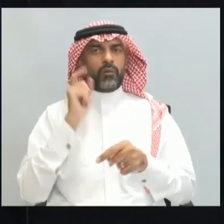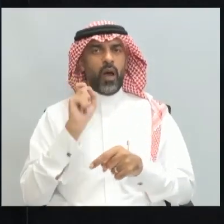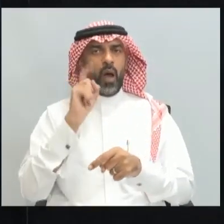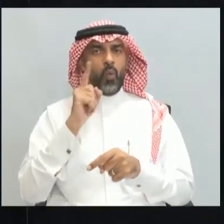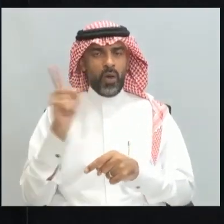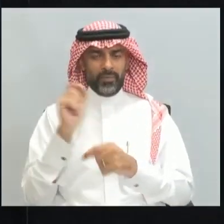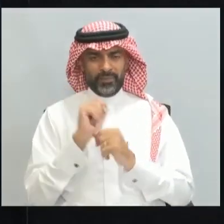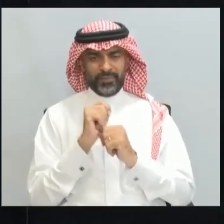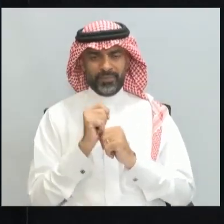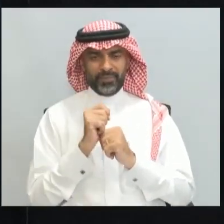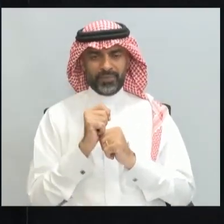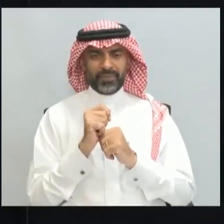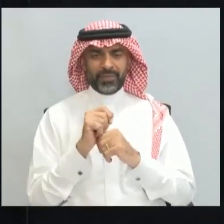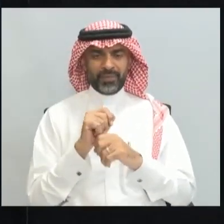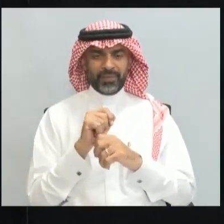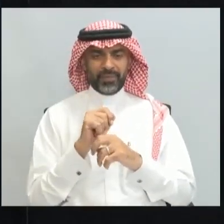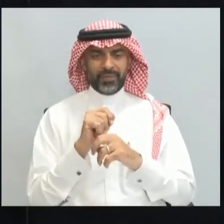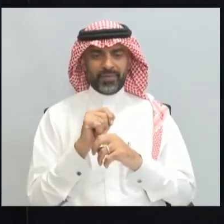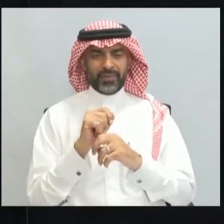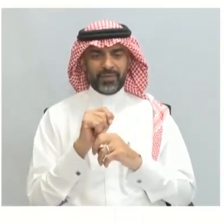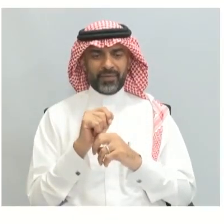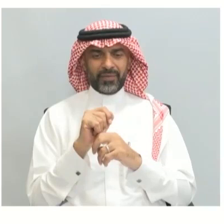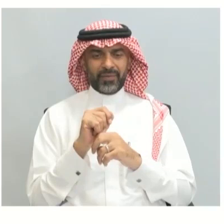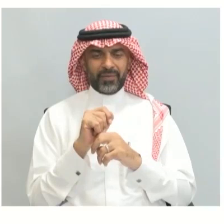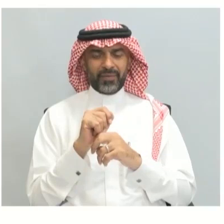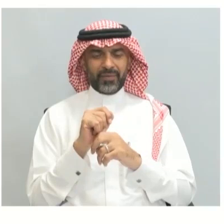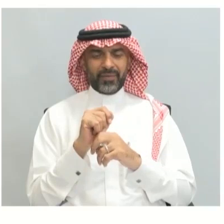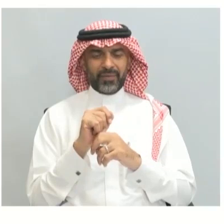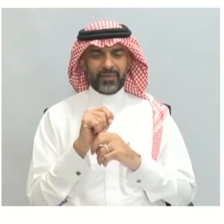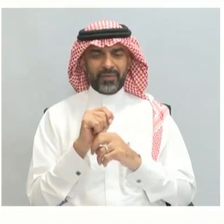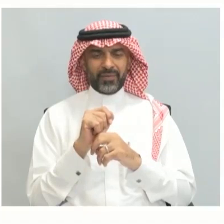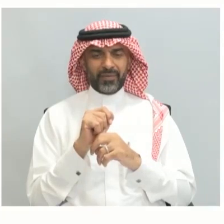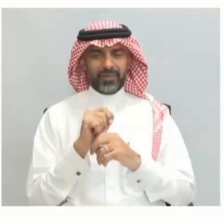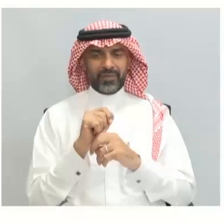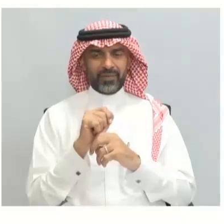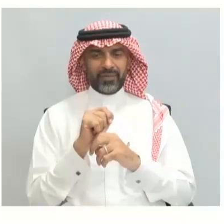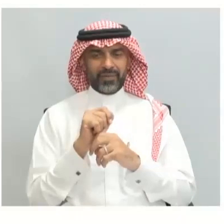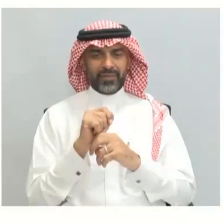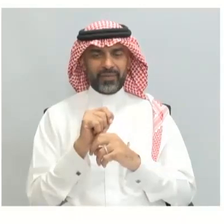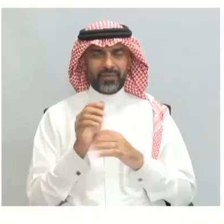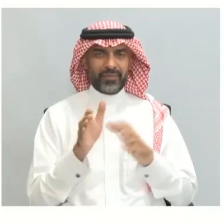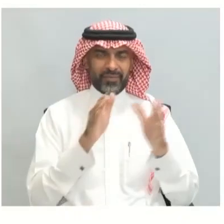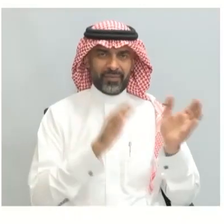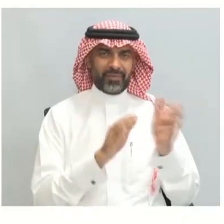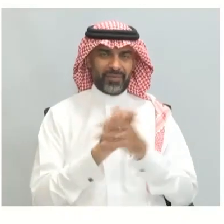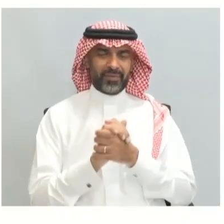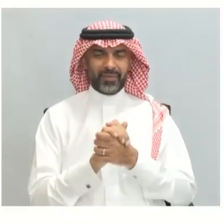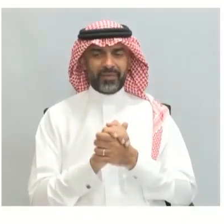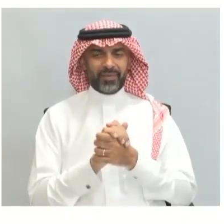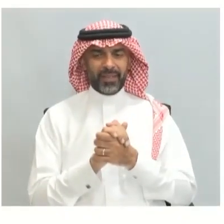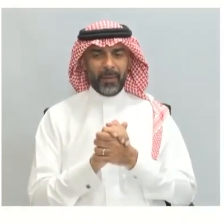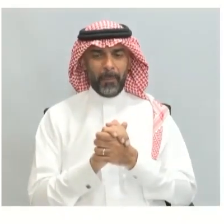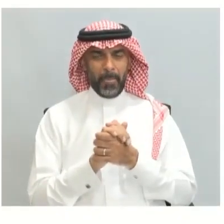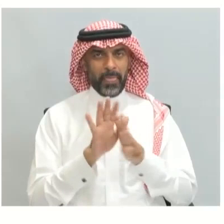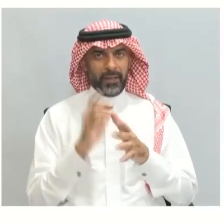ومفتاحاً يسبقهم بها احد من الامم ومن العلماء في ذلك الوقت اذا ابنائي وبناتي